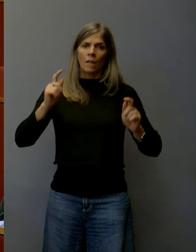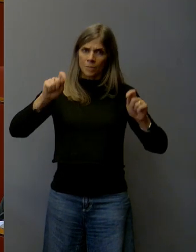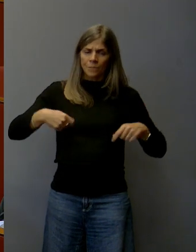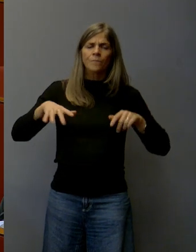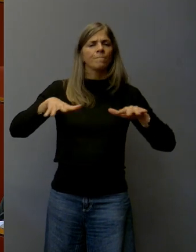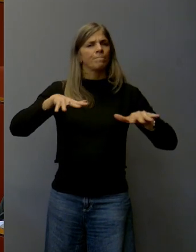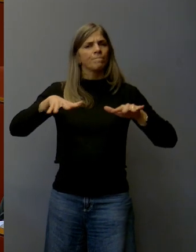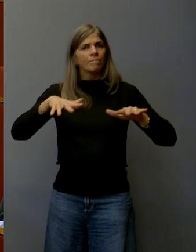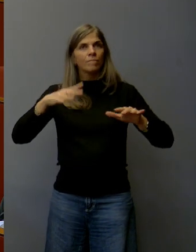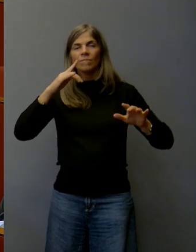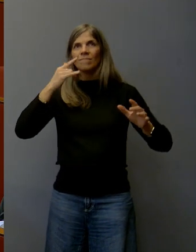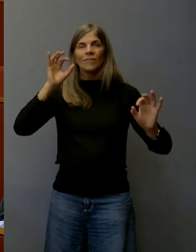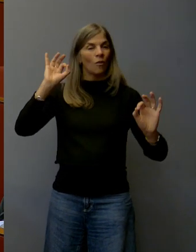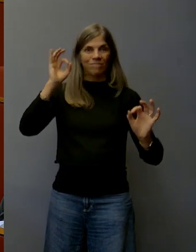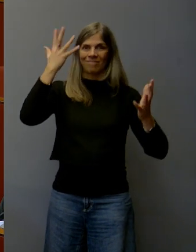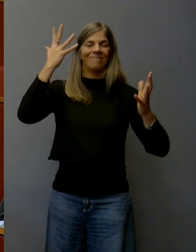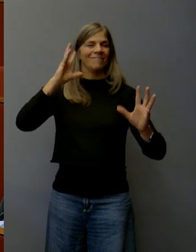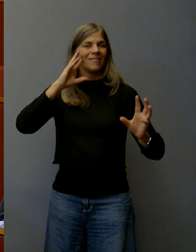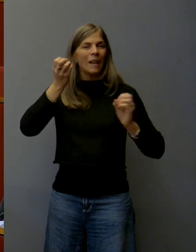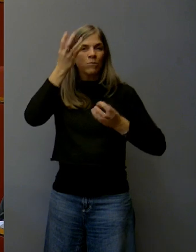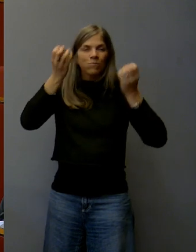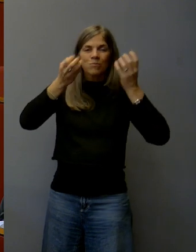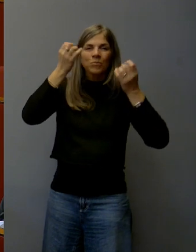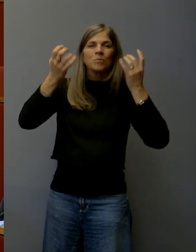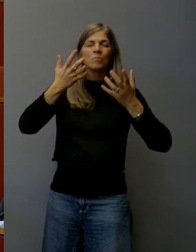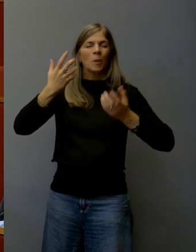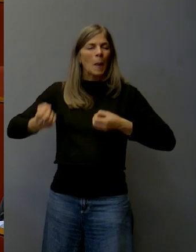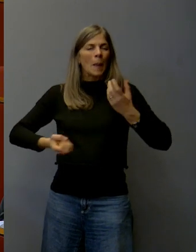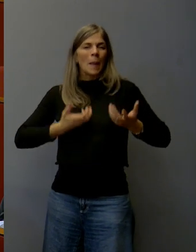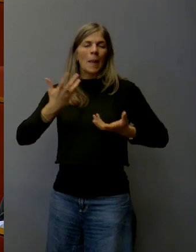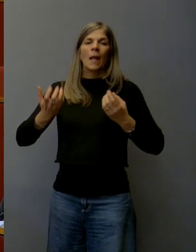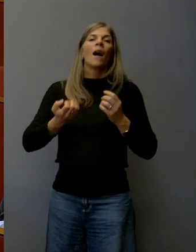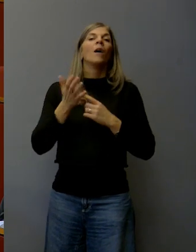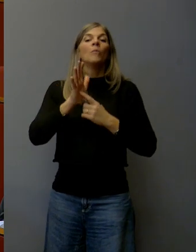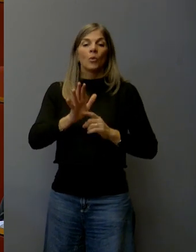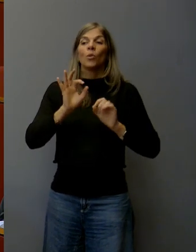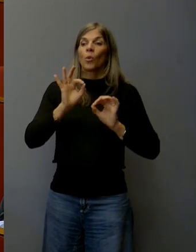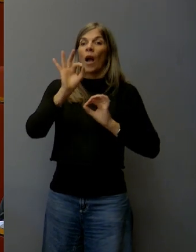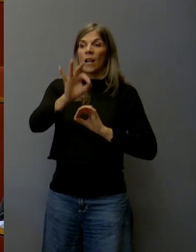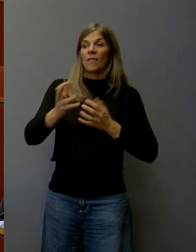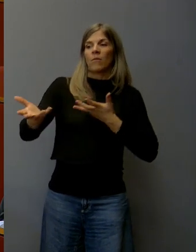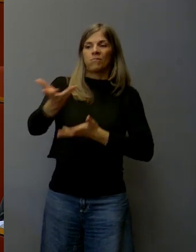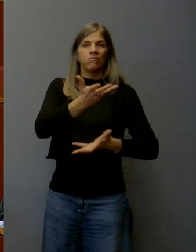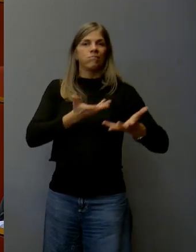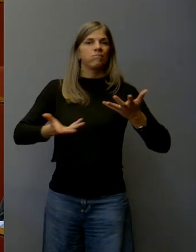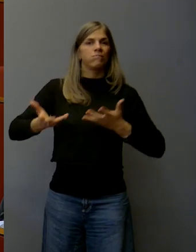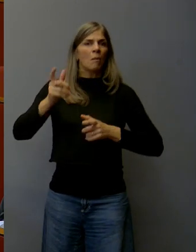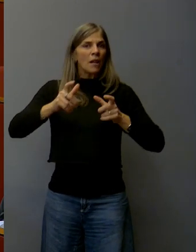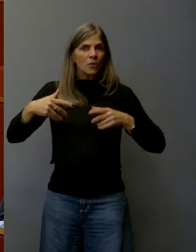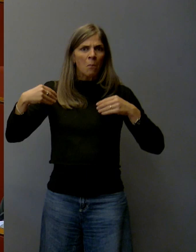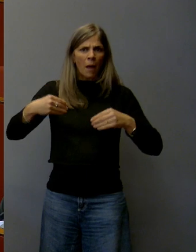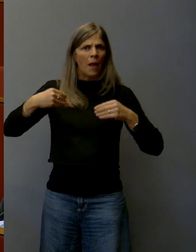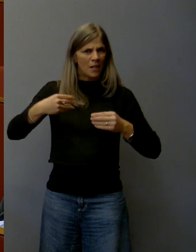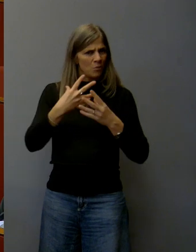all'originalità la creatività che sono in grado di esprimere e a quanto coinvolgimento sono in grado di sviluppare in un quartiere